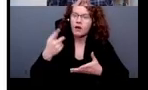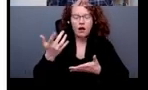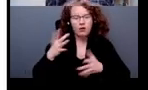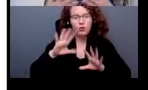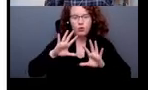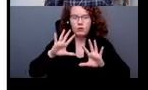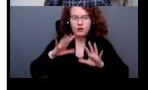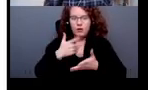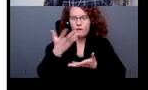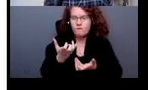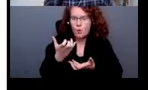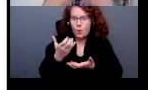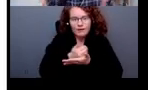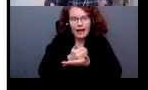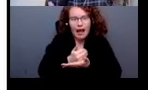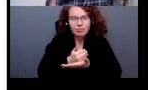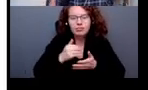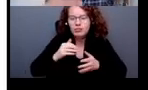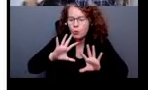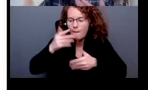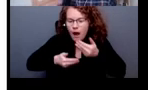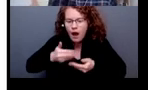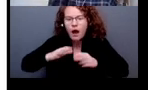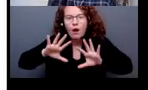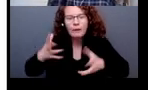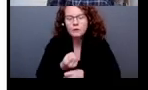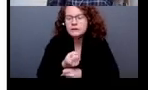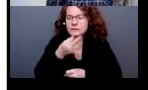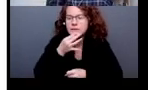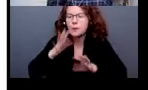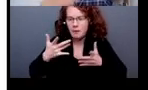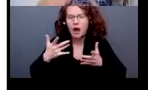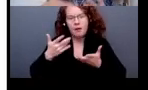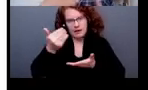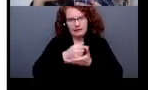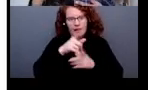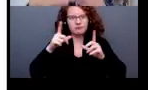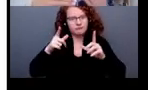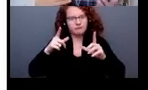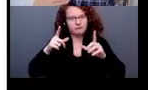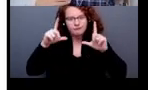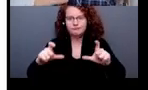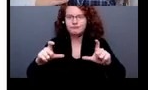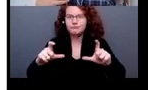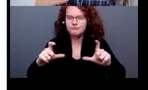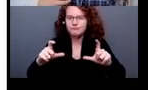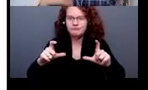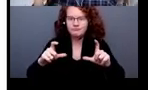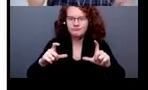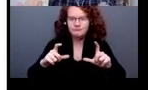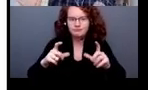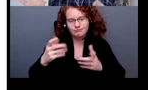fait de comment il s'y est pris pour essayer de pouvoir résoudre ce type de problème dans le